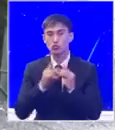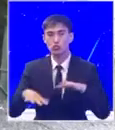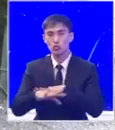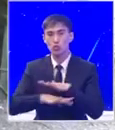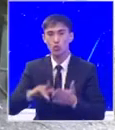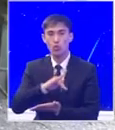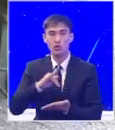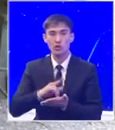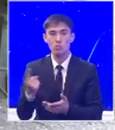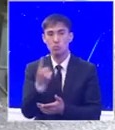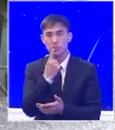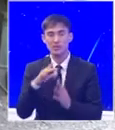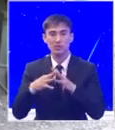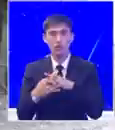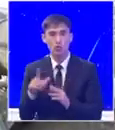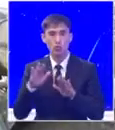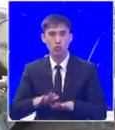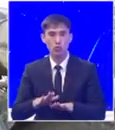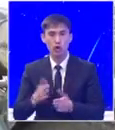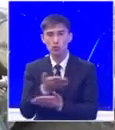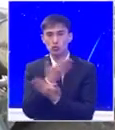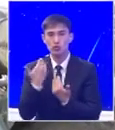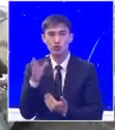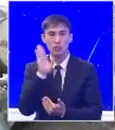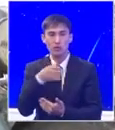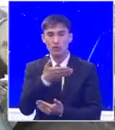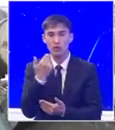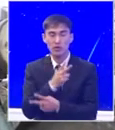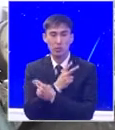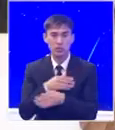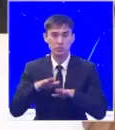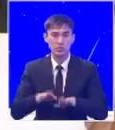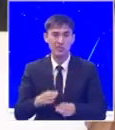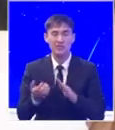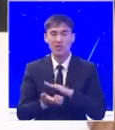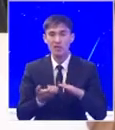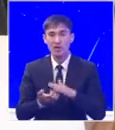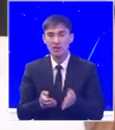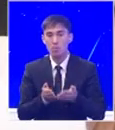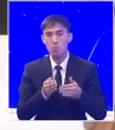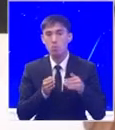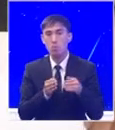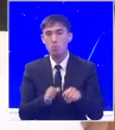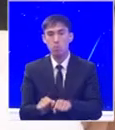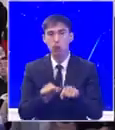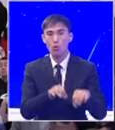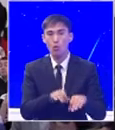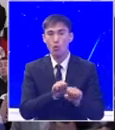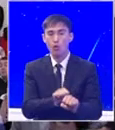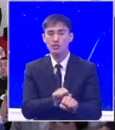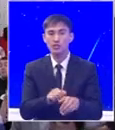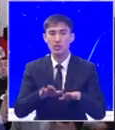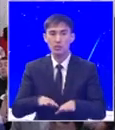и близлежащих населенных пунктов, отсутствие питьевой воды на дачных массивах, нехватка парковочных мест, доступная среда для